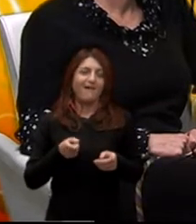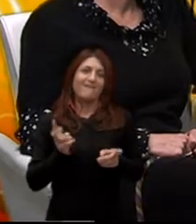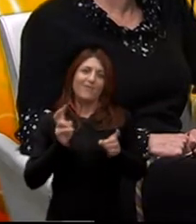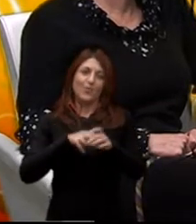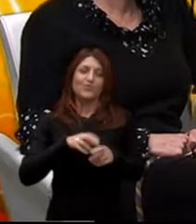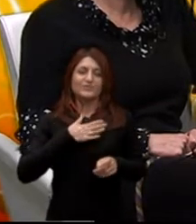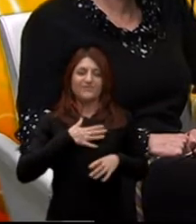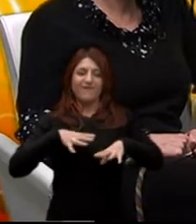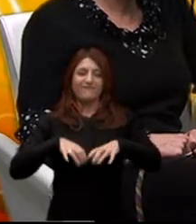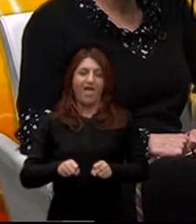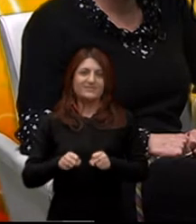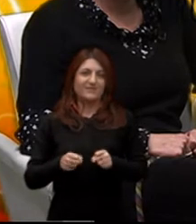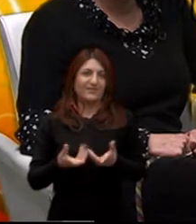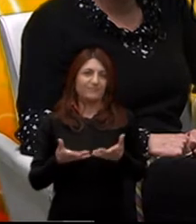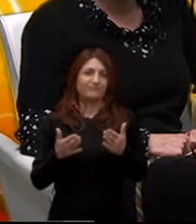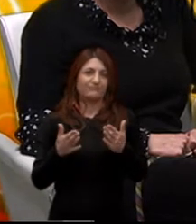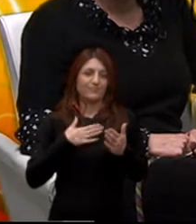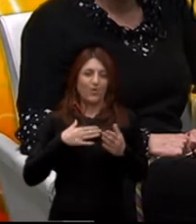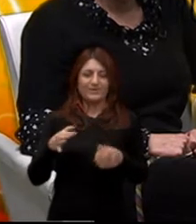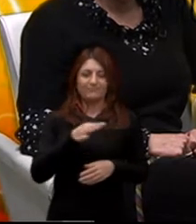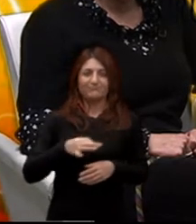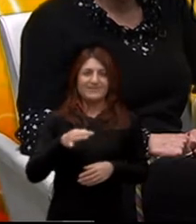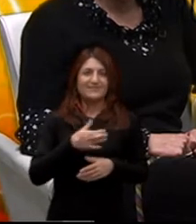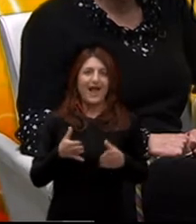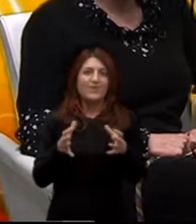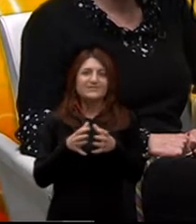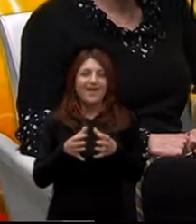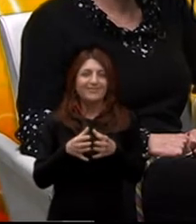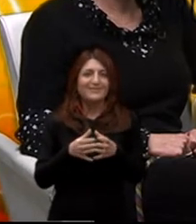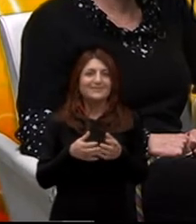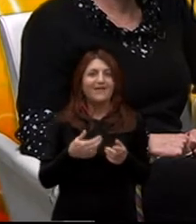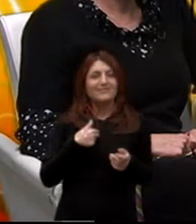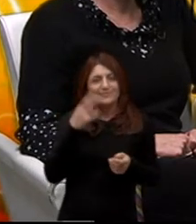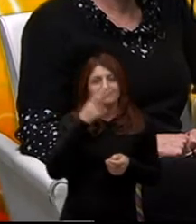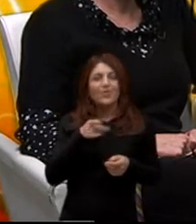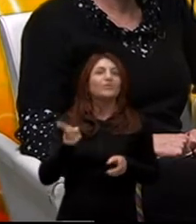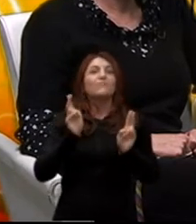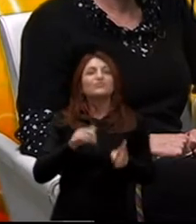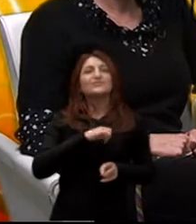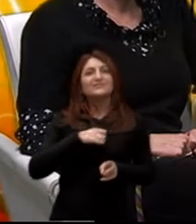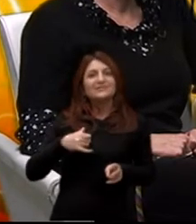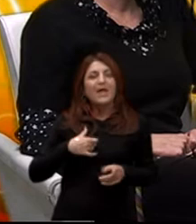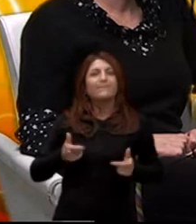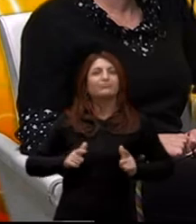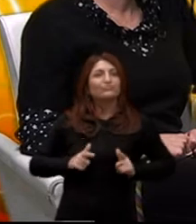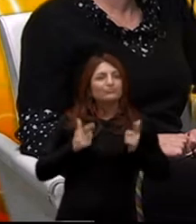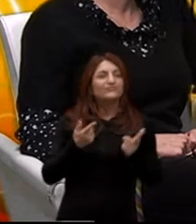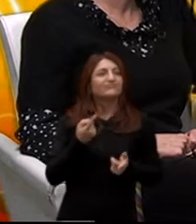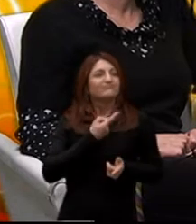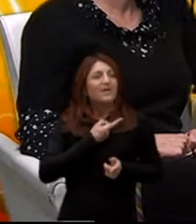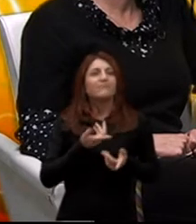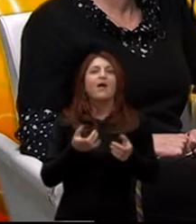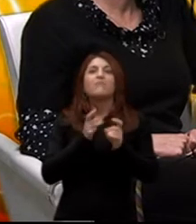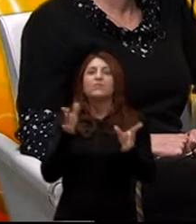Uključena tako u vlastitu lokalnu zajednicu i da sve mora biti podređeno tome da ona može živjeti samostalno neovisno unatoč svim